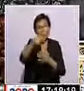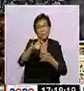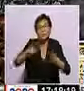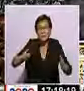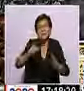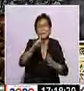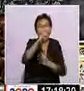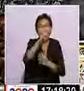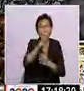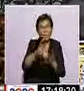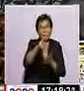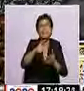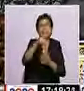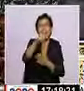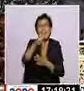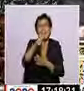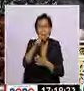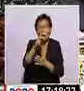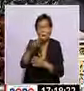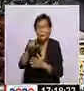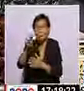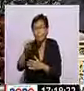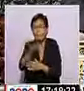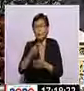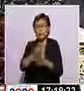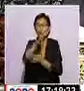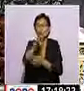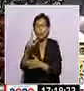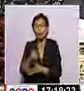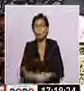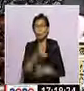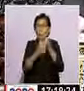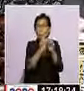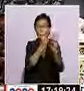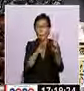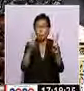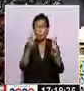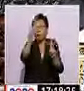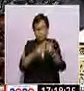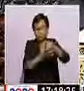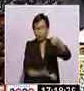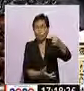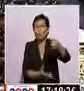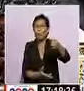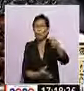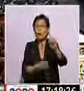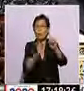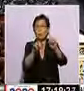MARA dan Universiti Kuala Lumpur. Justru pada 2020, kerajaan akan memperuntukkan